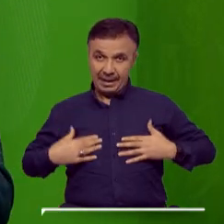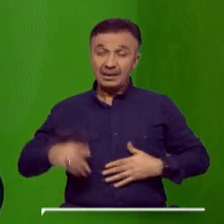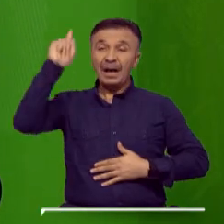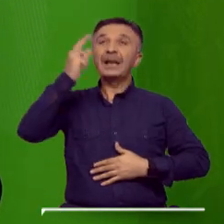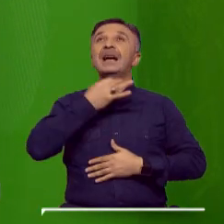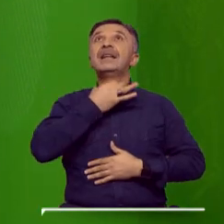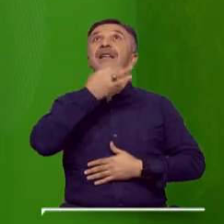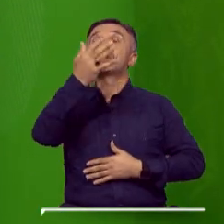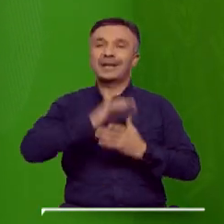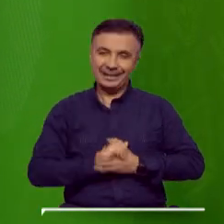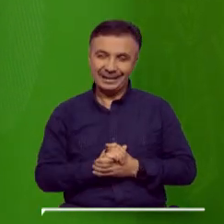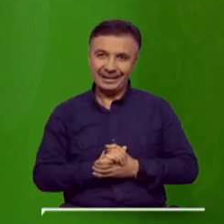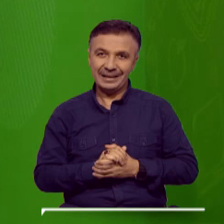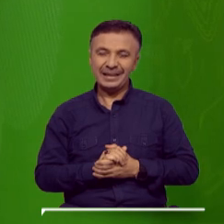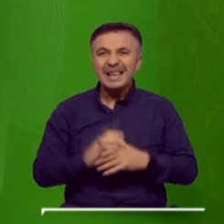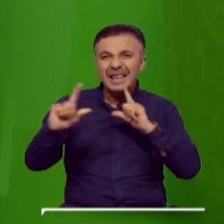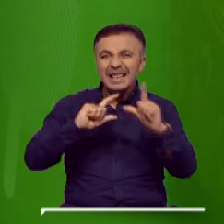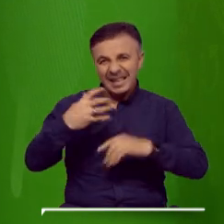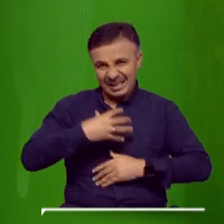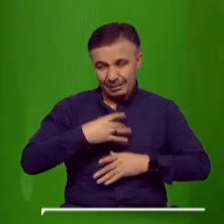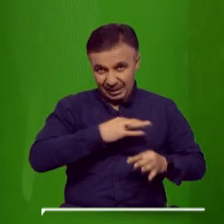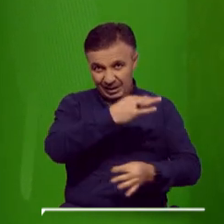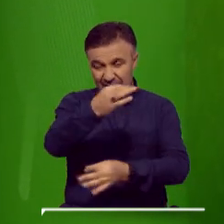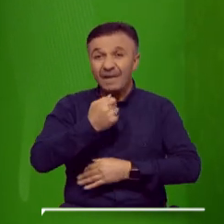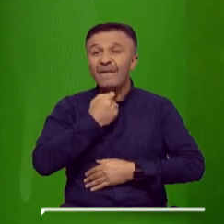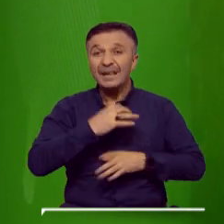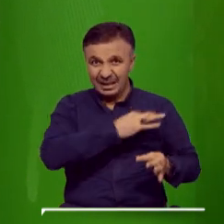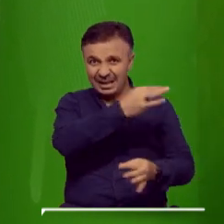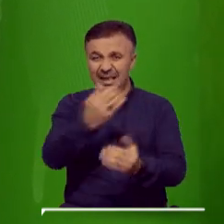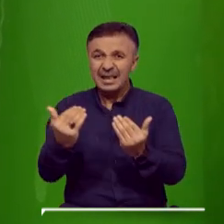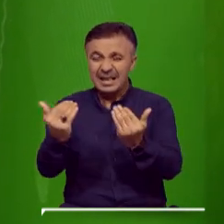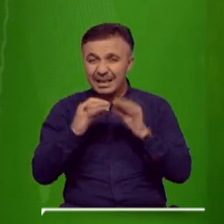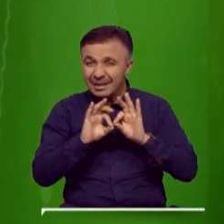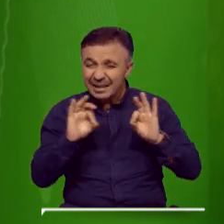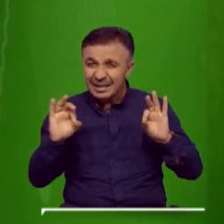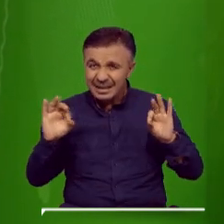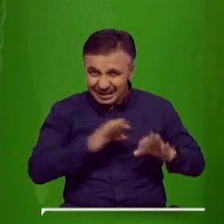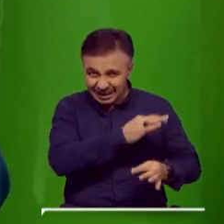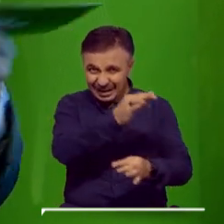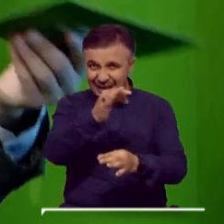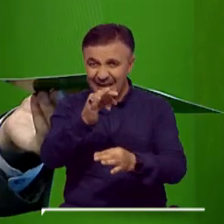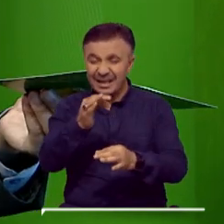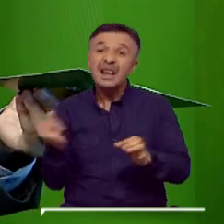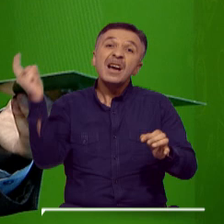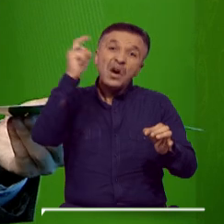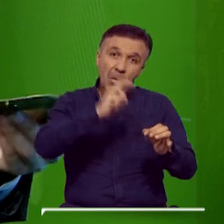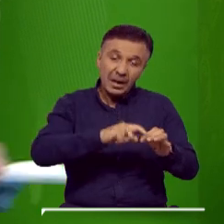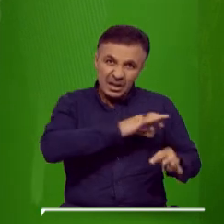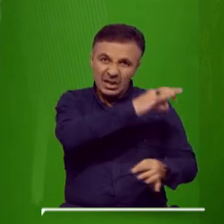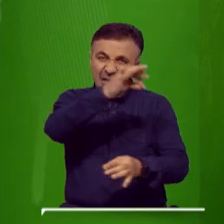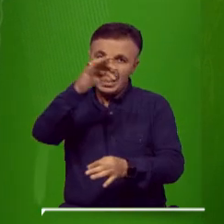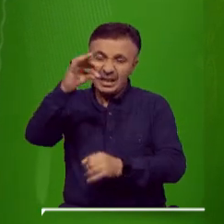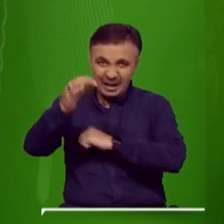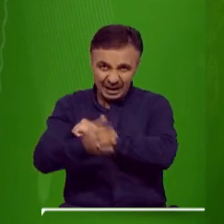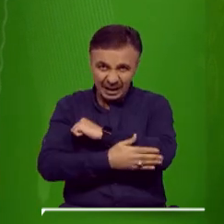şükrederiz. İhtiyaç sahiplerinin, fakirlerin, kimsesizlerin, muhacirlerin yardımına